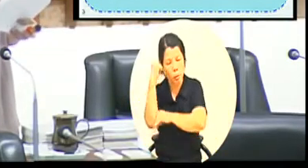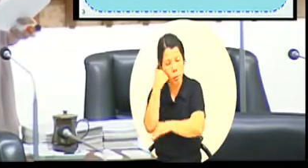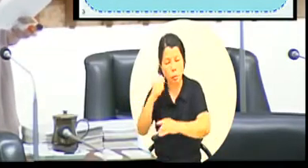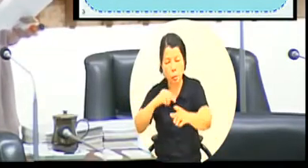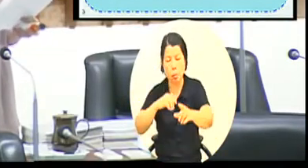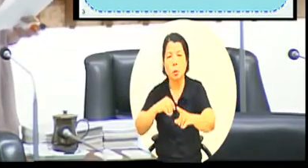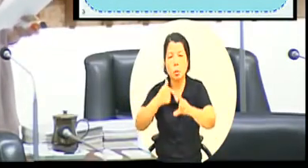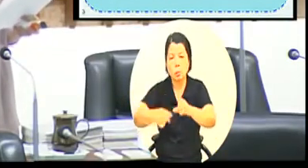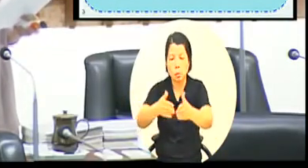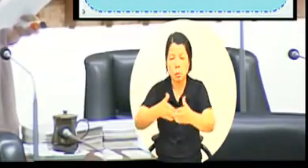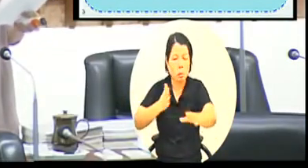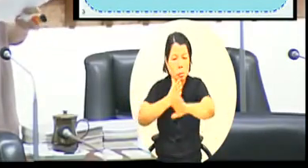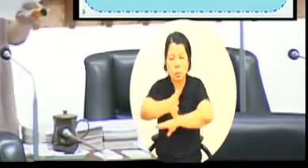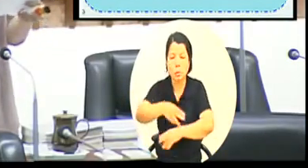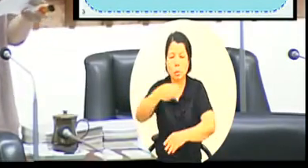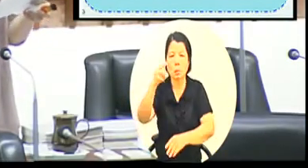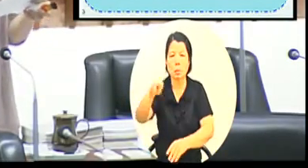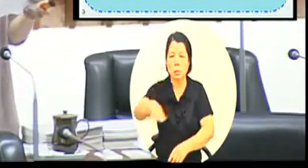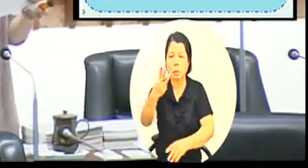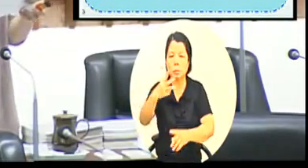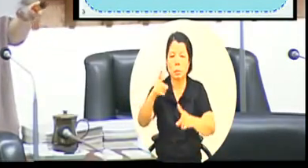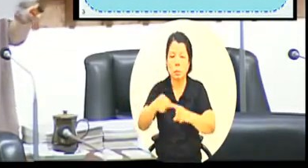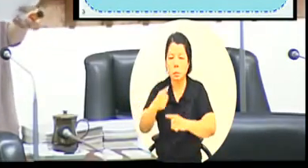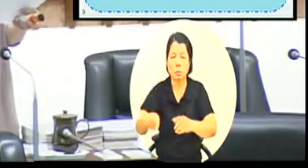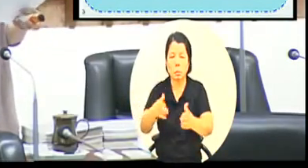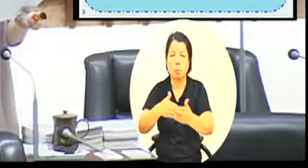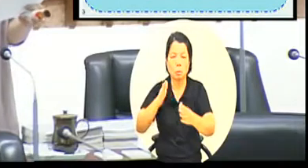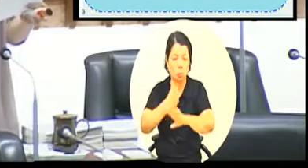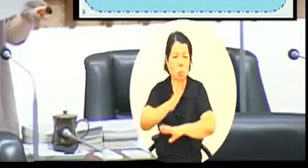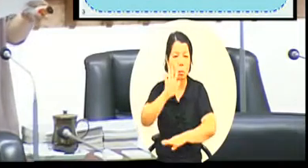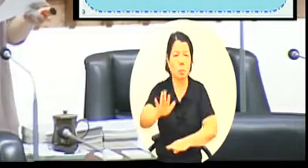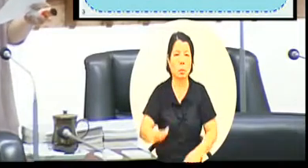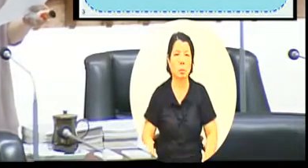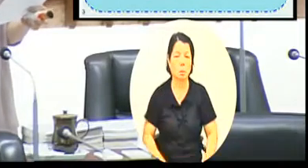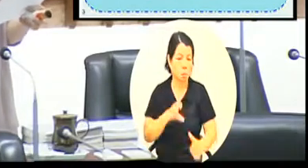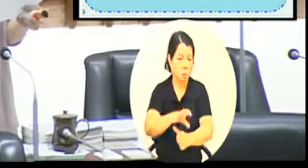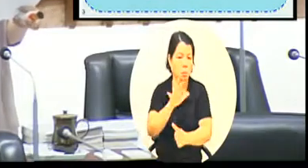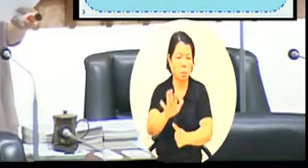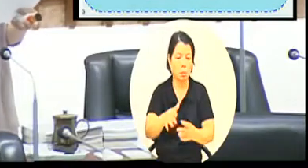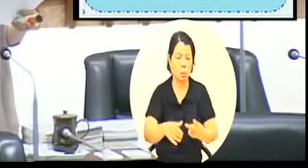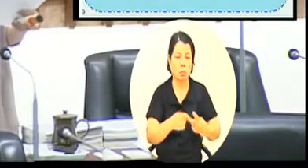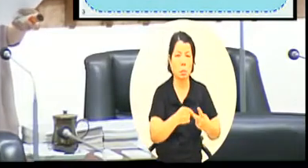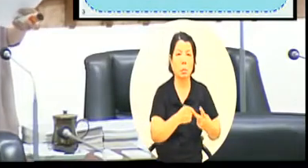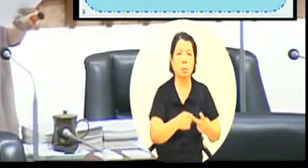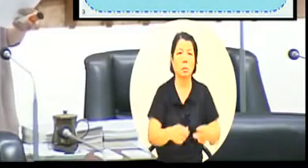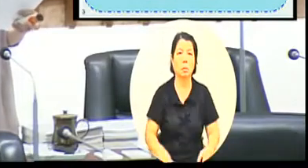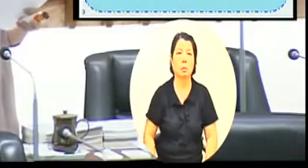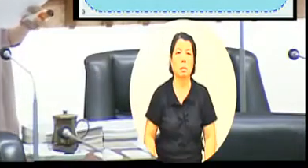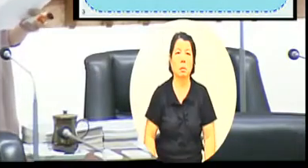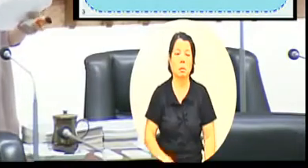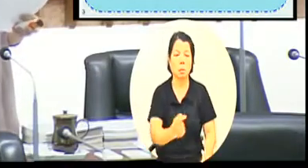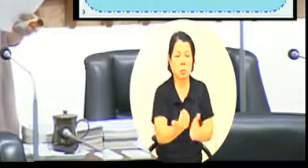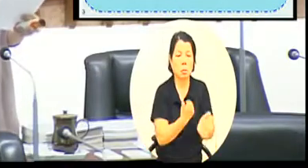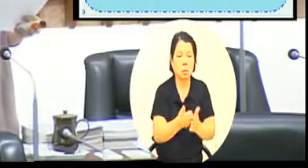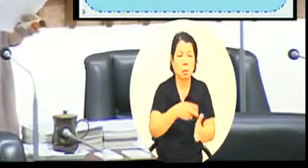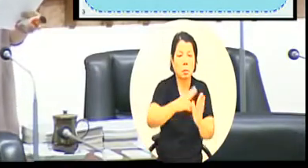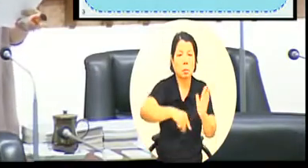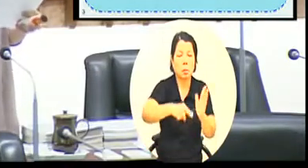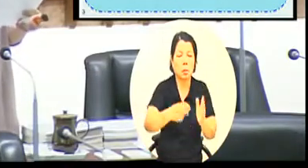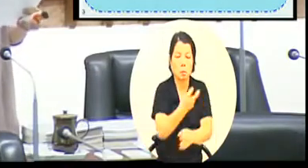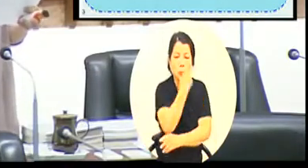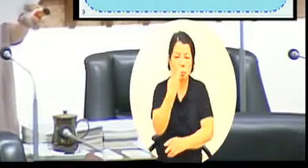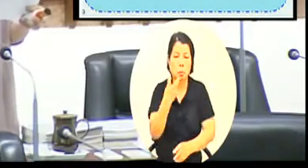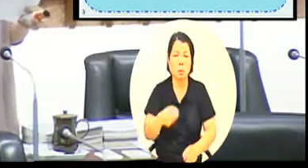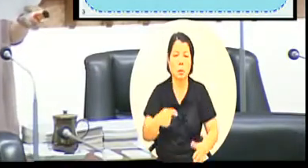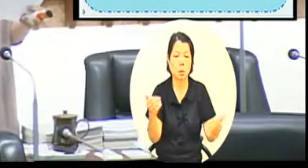它也绝对是超过300人啊，怎么会没有限制呢？这是第一点。那这接下来呢，我是希望说你刚刚讲的你也发现到